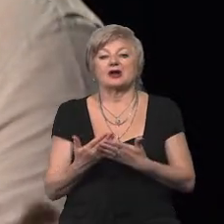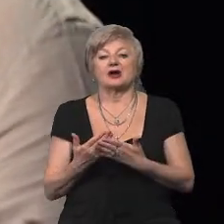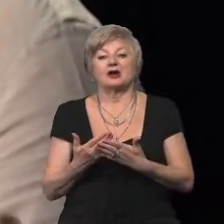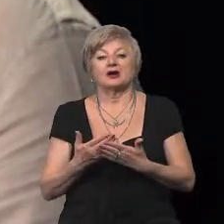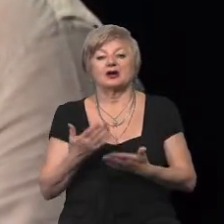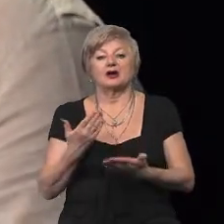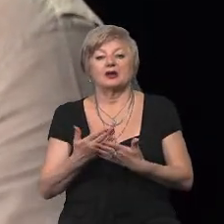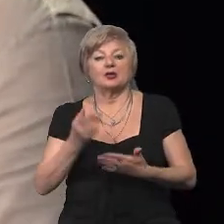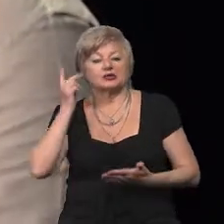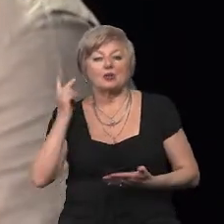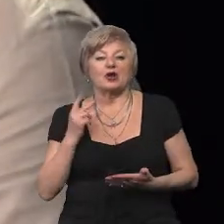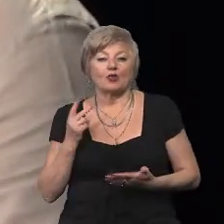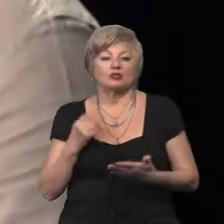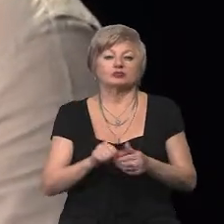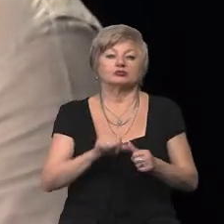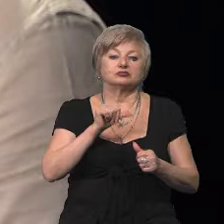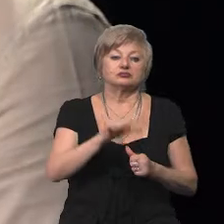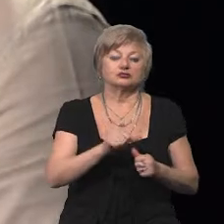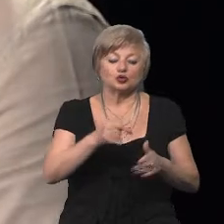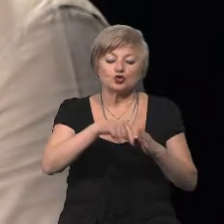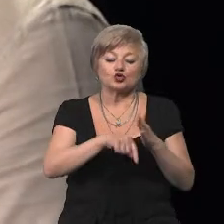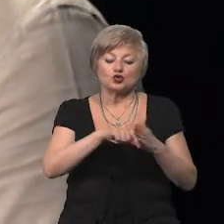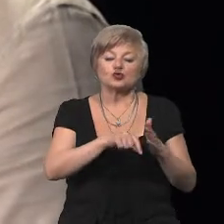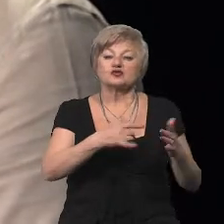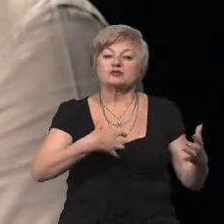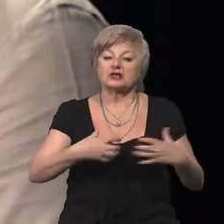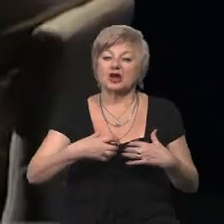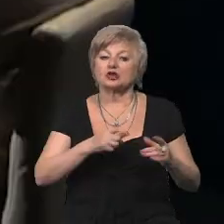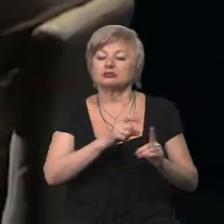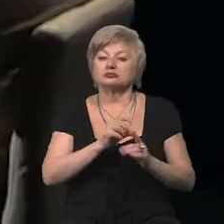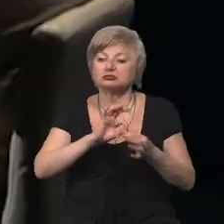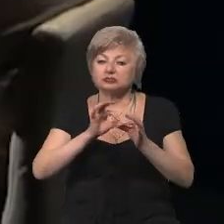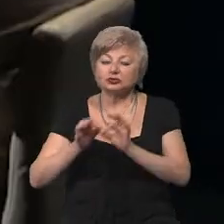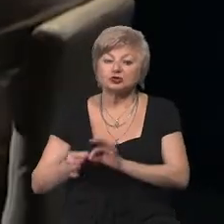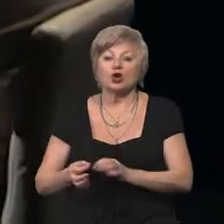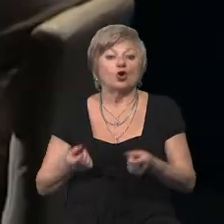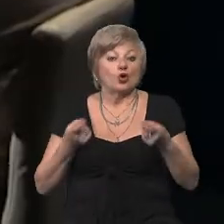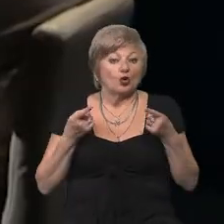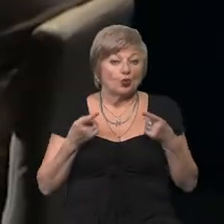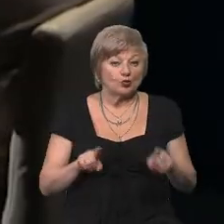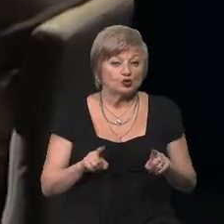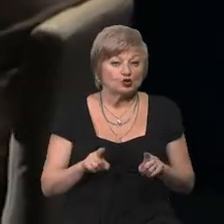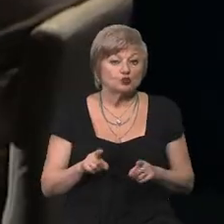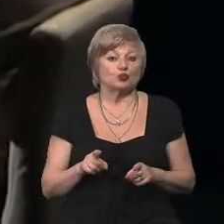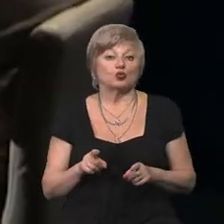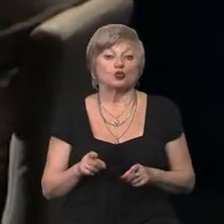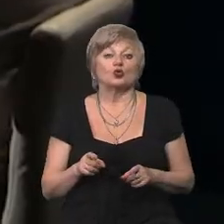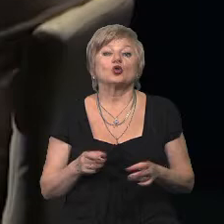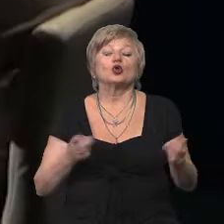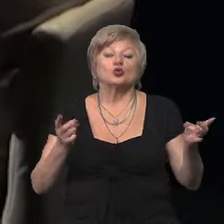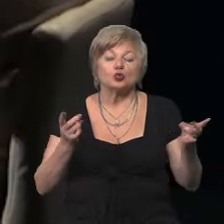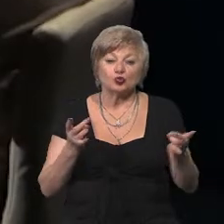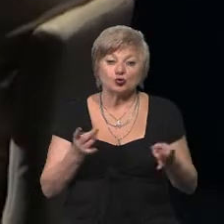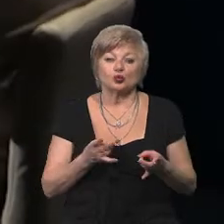для банкиров, то есть сужение. Но, например, почему эти пункты хорошие, их нужно соблюдать